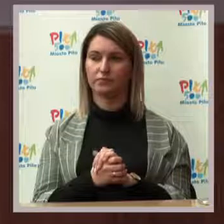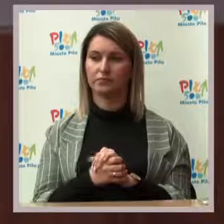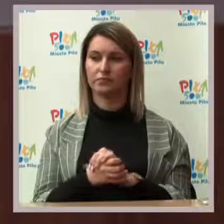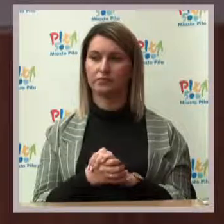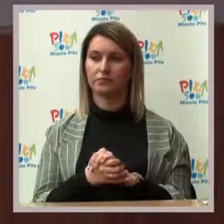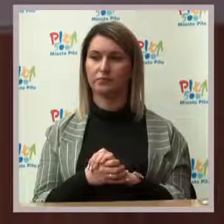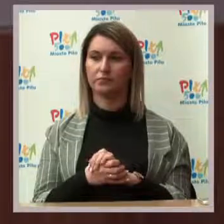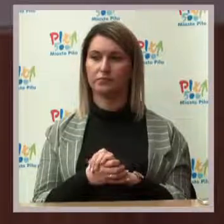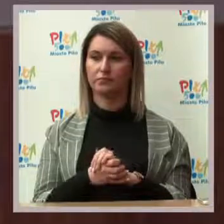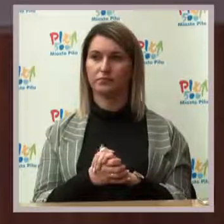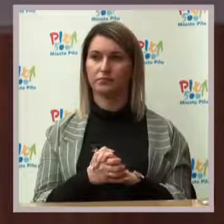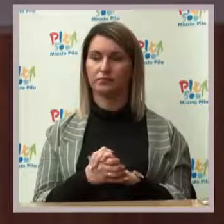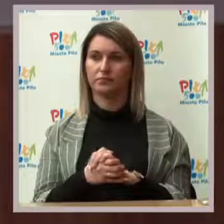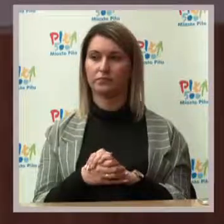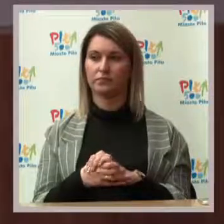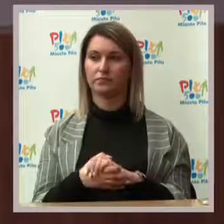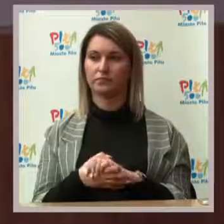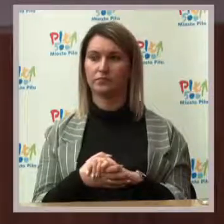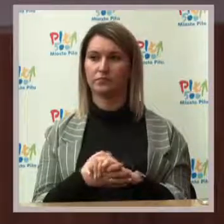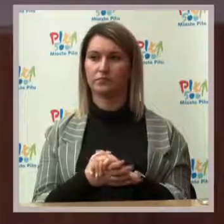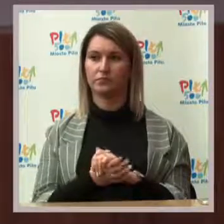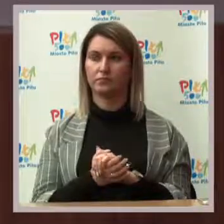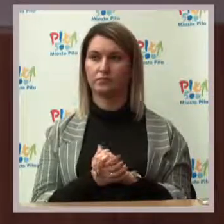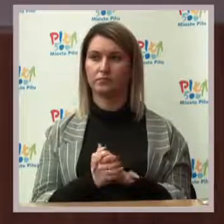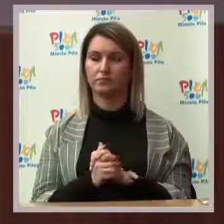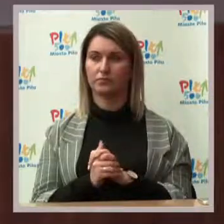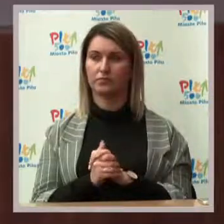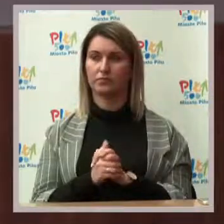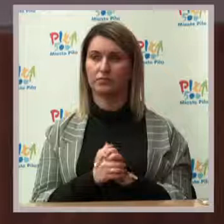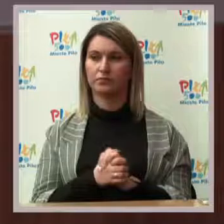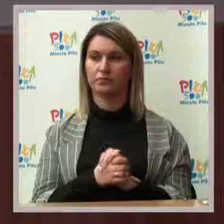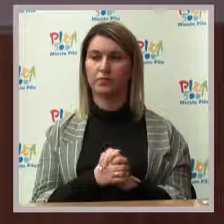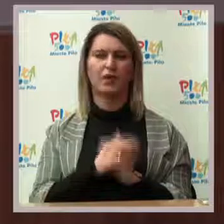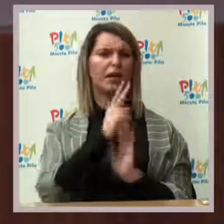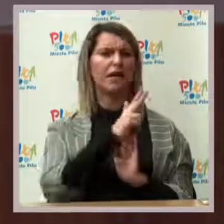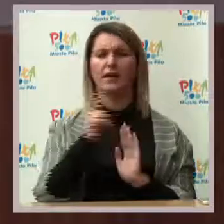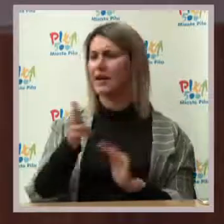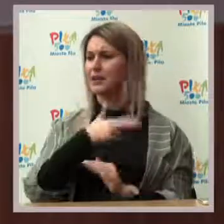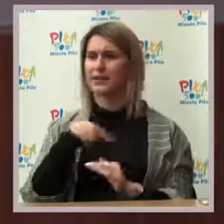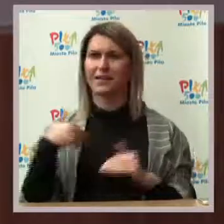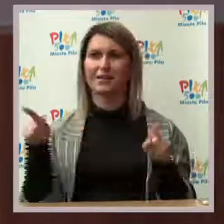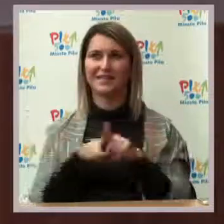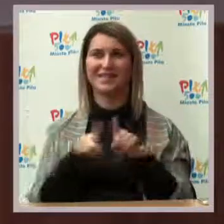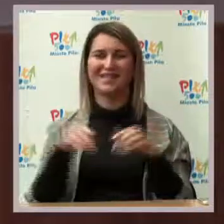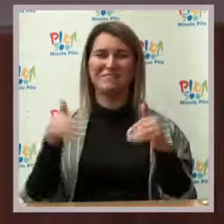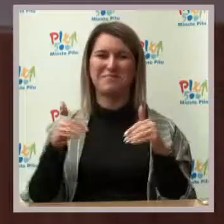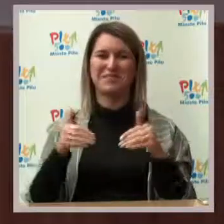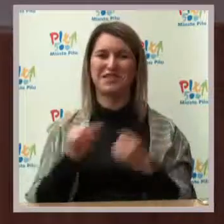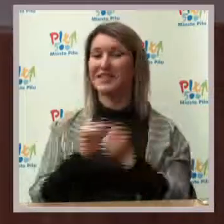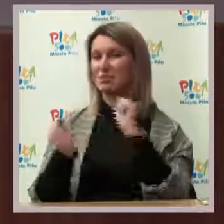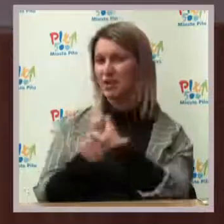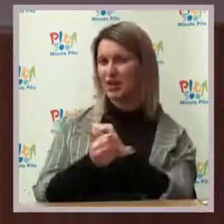może zmieniać środowisko, chociażby nie kupując toreb foliowych za każdym razem,